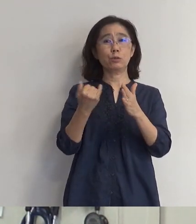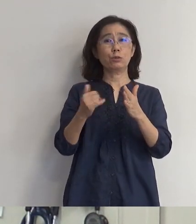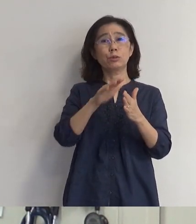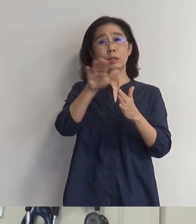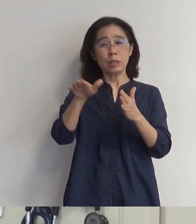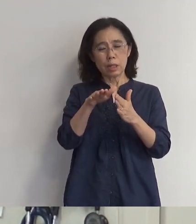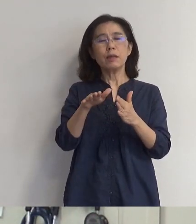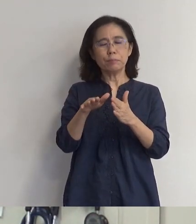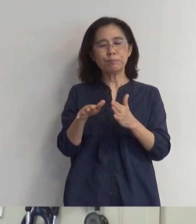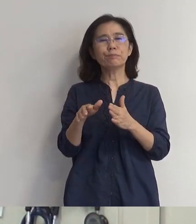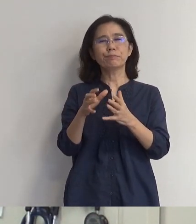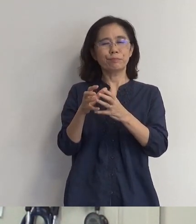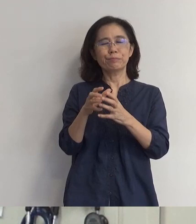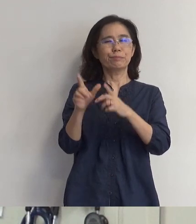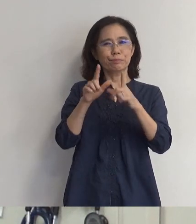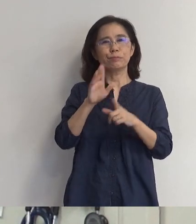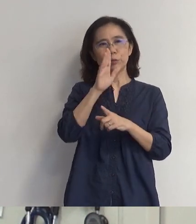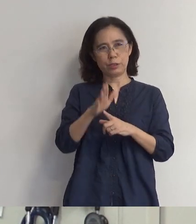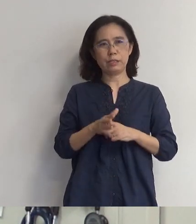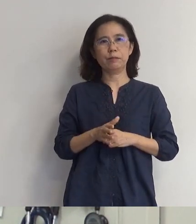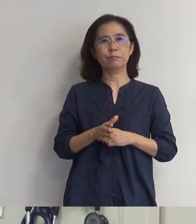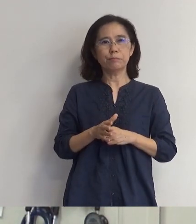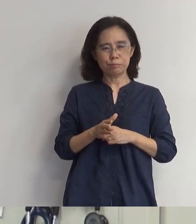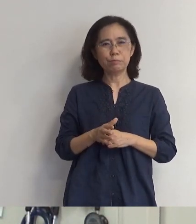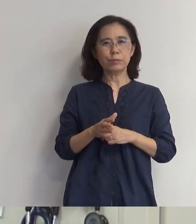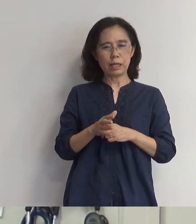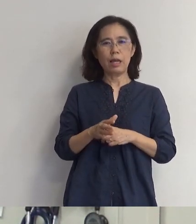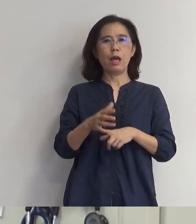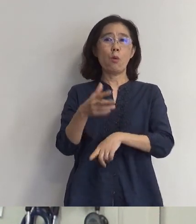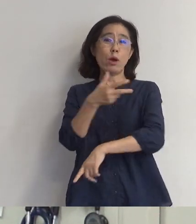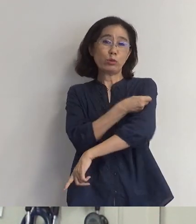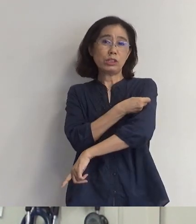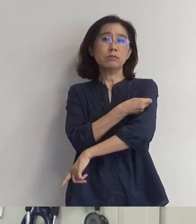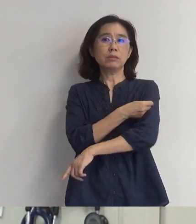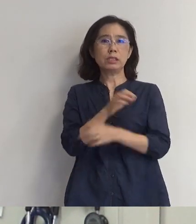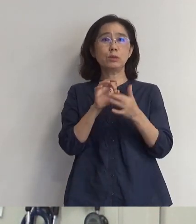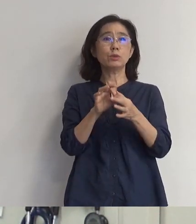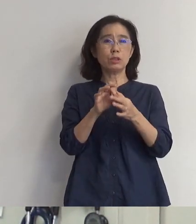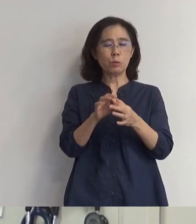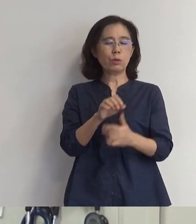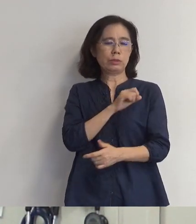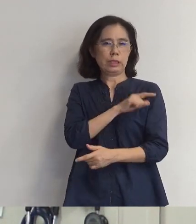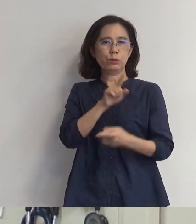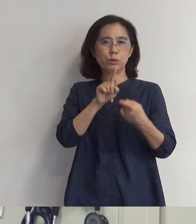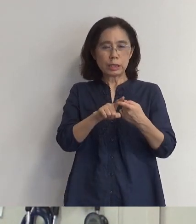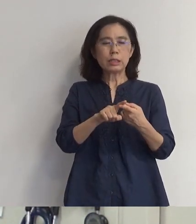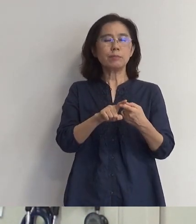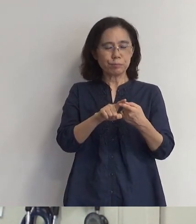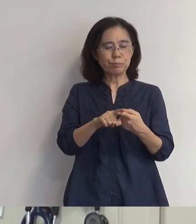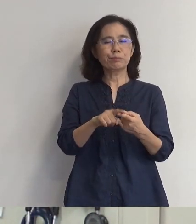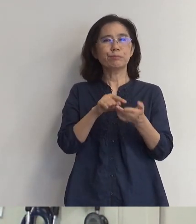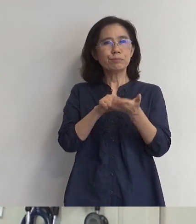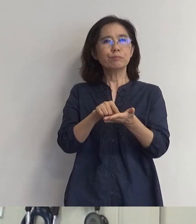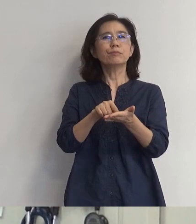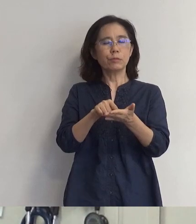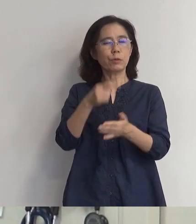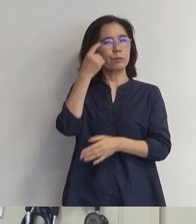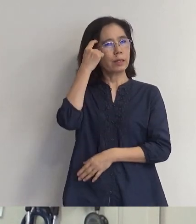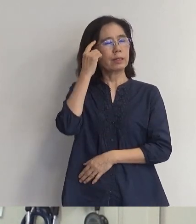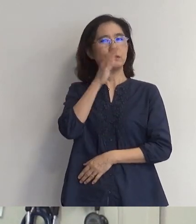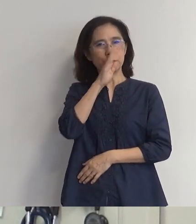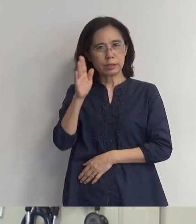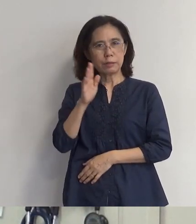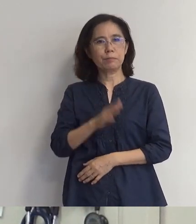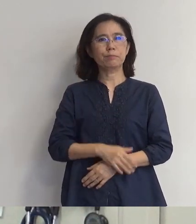けでお過ごしください。そして切り札のワクチン接種について積極的に受けることをご検討ください